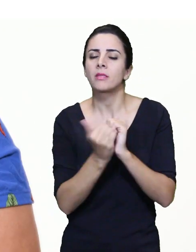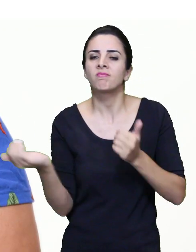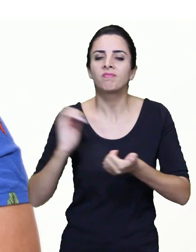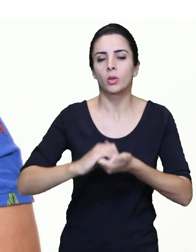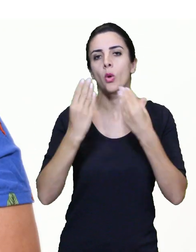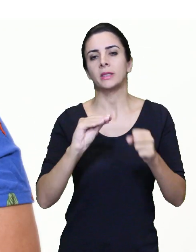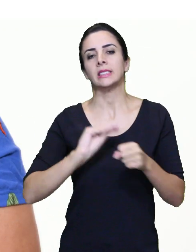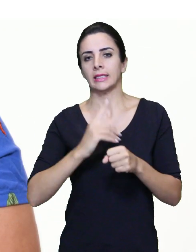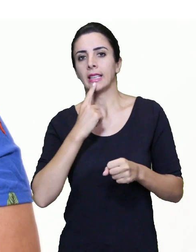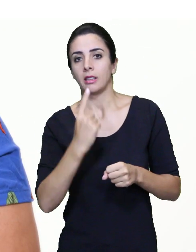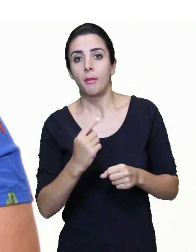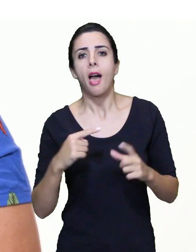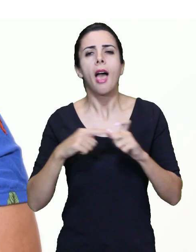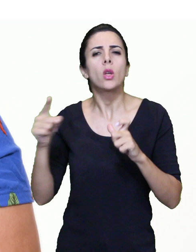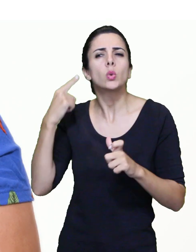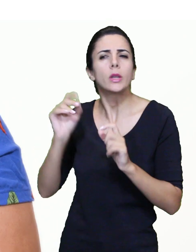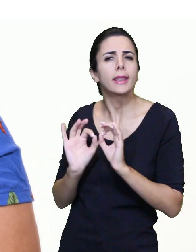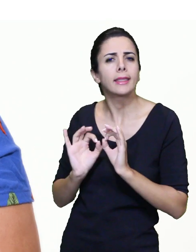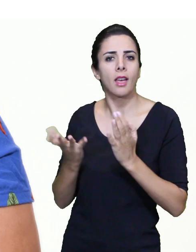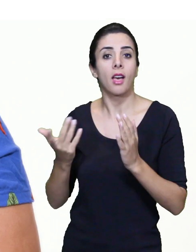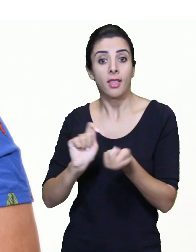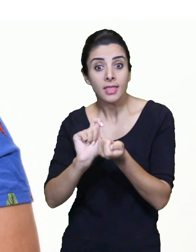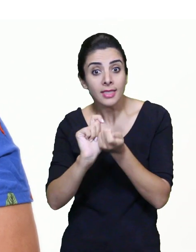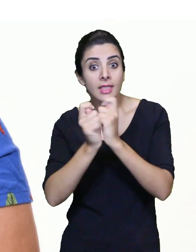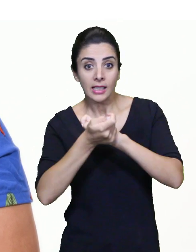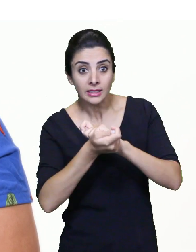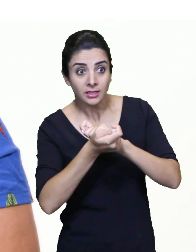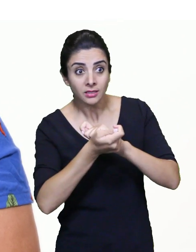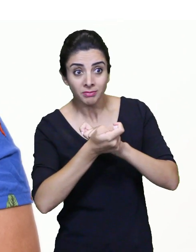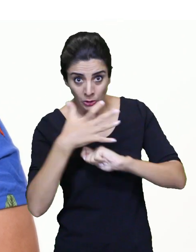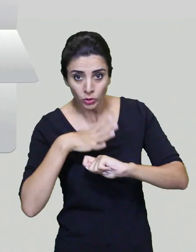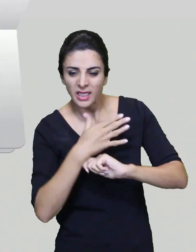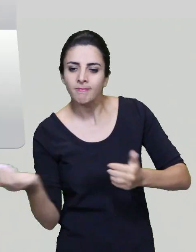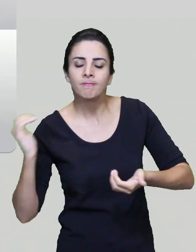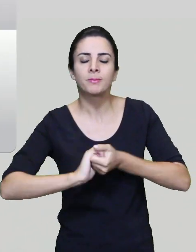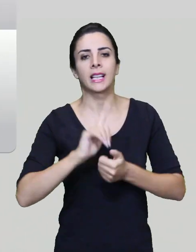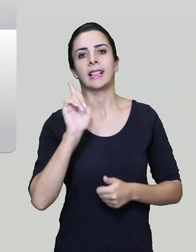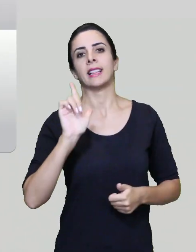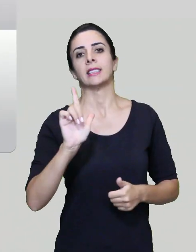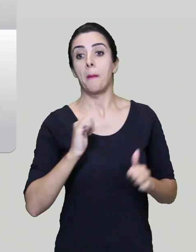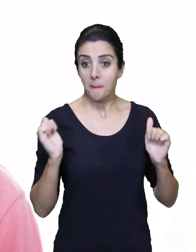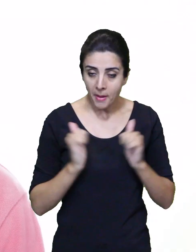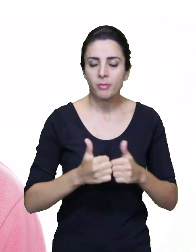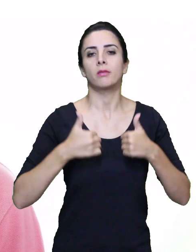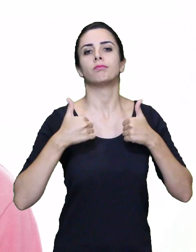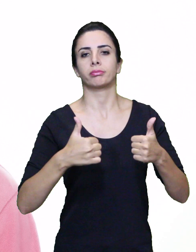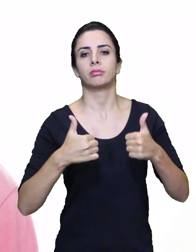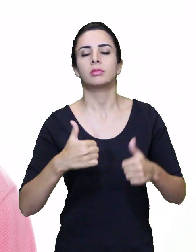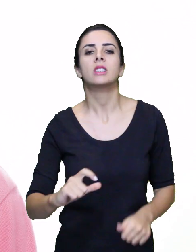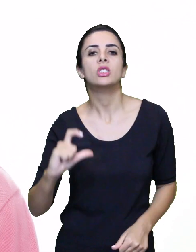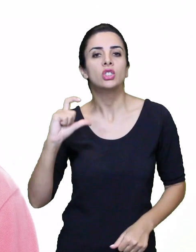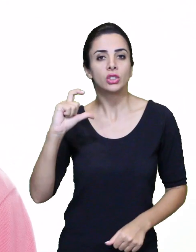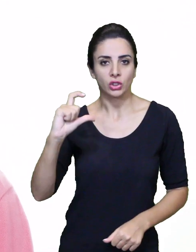Ege'din düşündüğü bakış açısı şu Değişim birlikte gerçekleşti C-